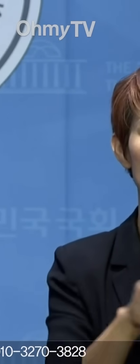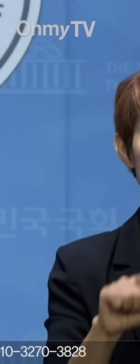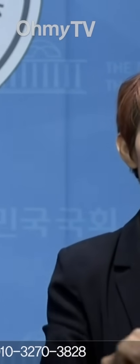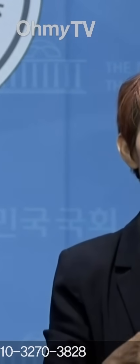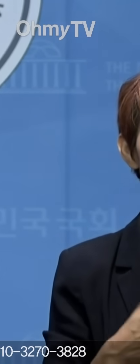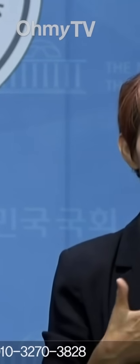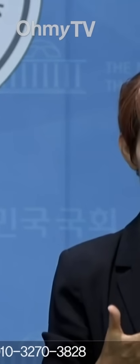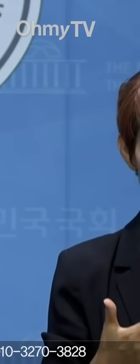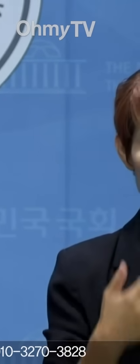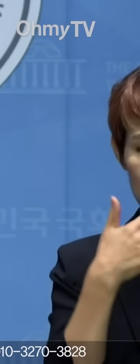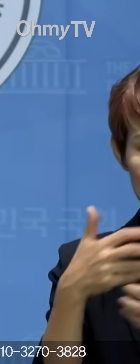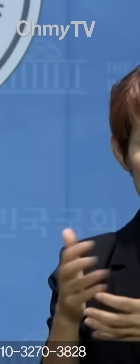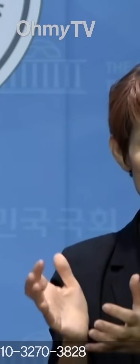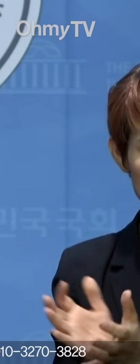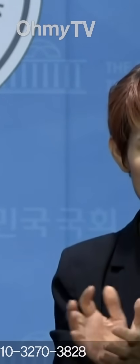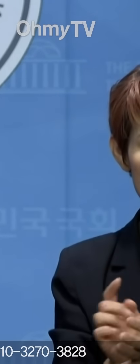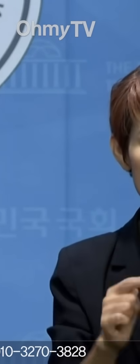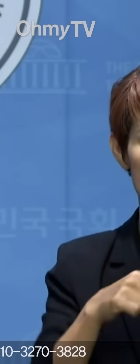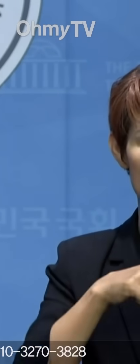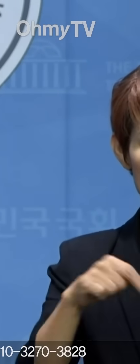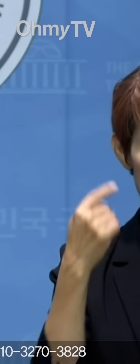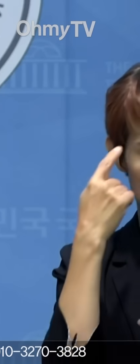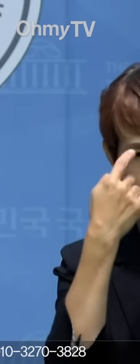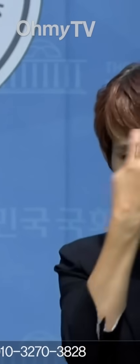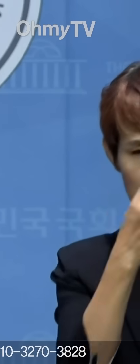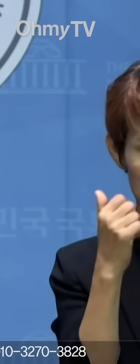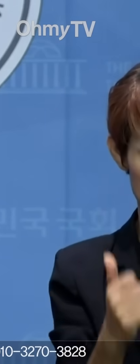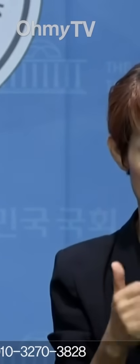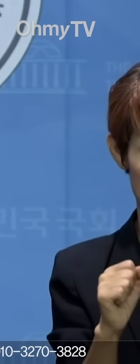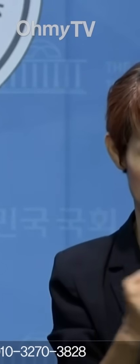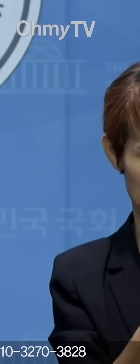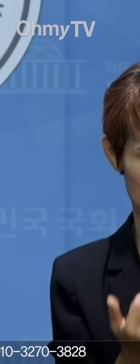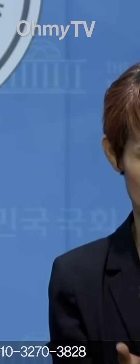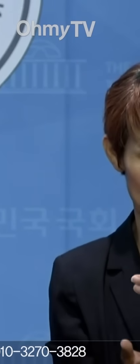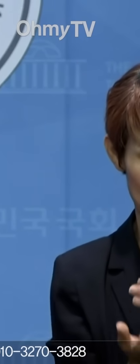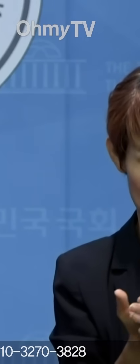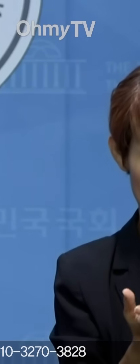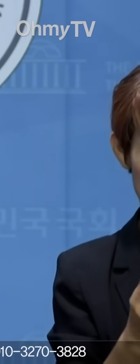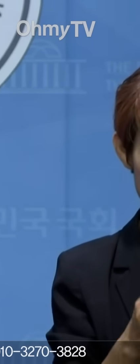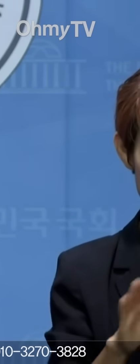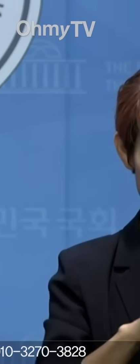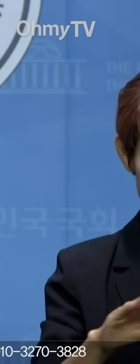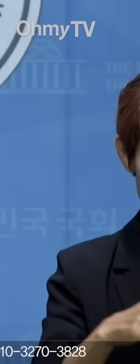18일 더불어민주당 정치검찰 사건조작 특별대책단 일동.